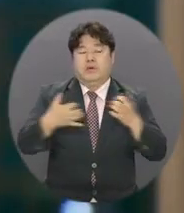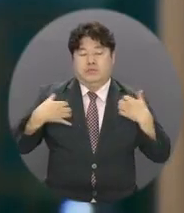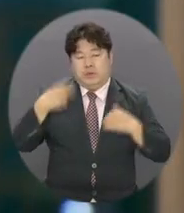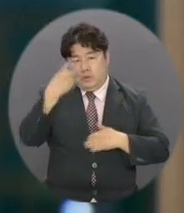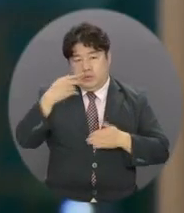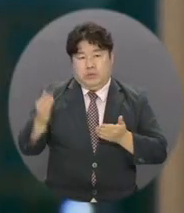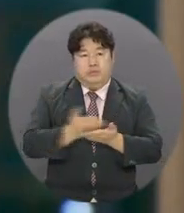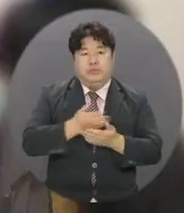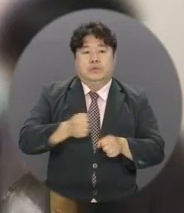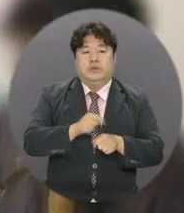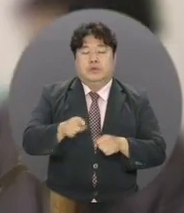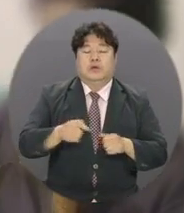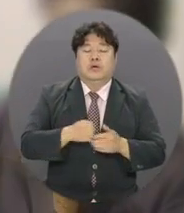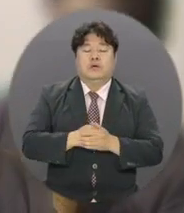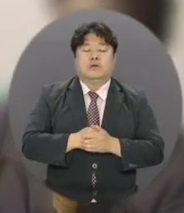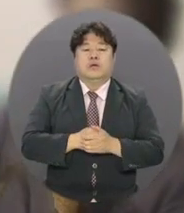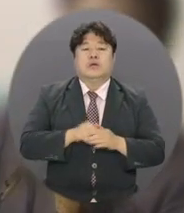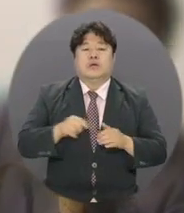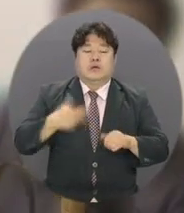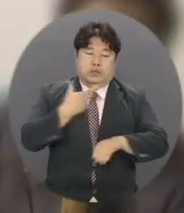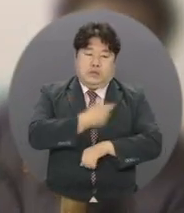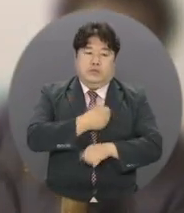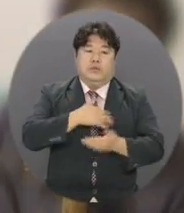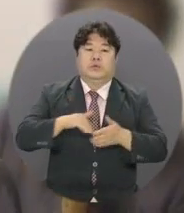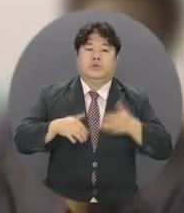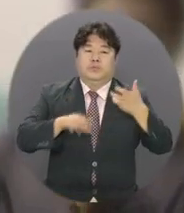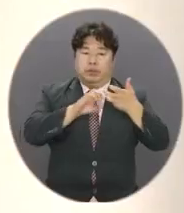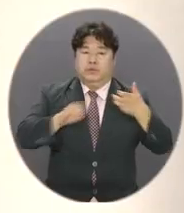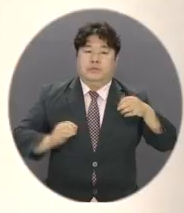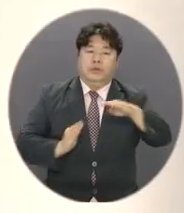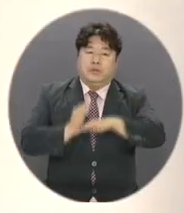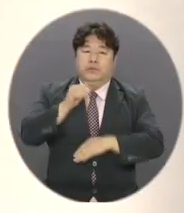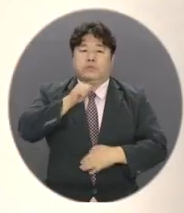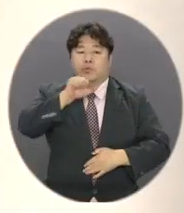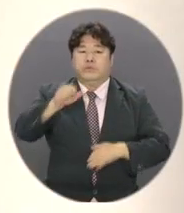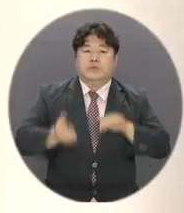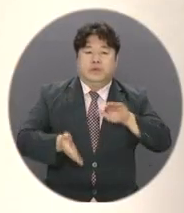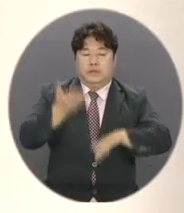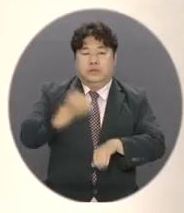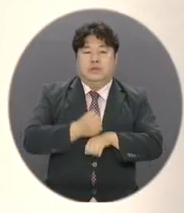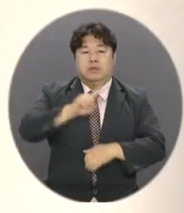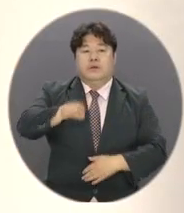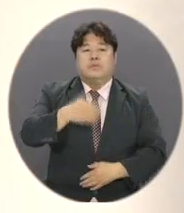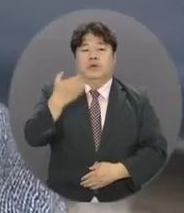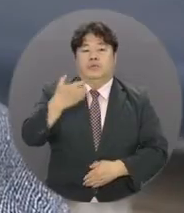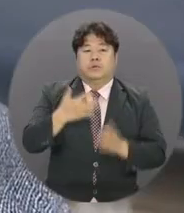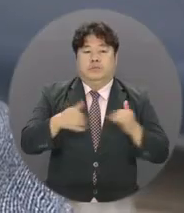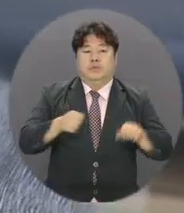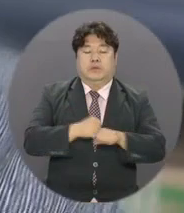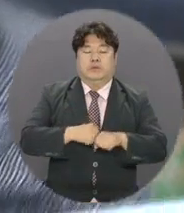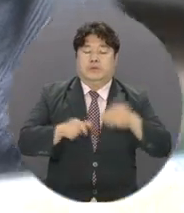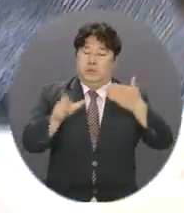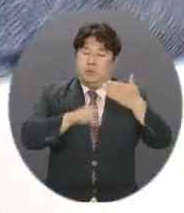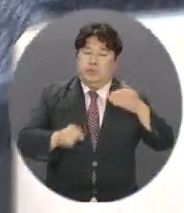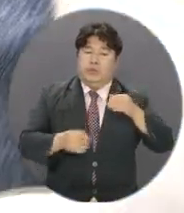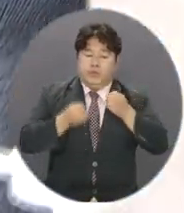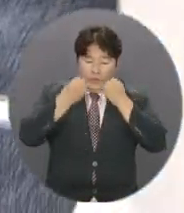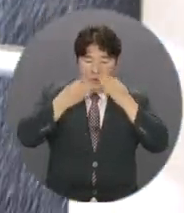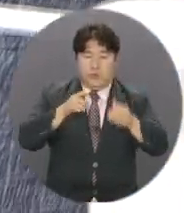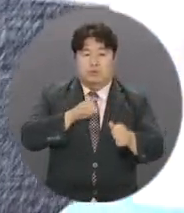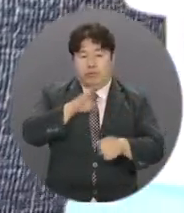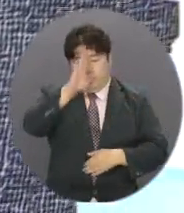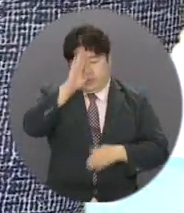있습니다. 이를 뒷받침하듯 접종률 80%를 넘긴 50대 이상은 190명으로 9월에 발생한 신규